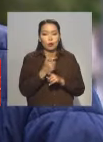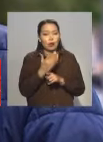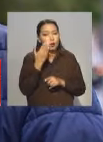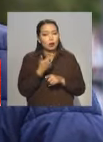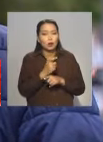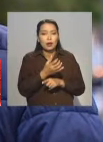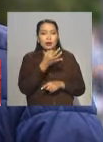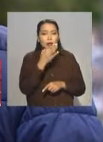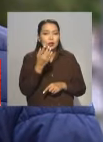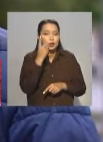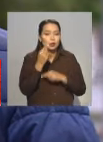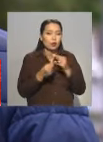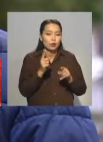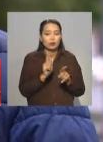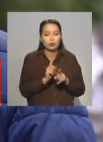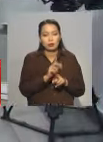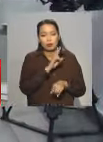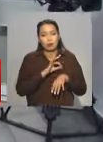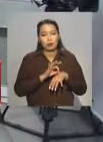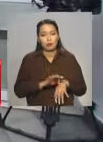ұнайды. Телефон арқылы отбасымды асырап жүрмін.